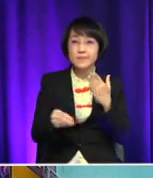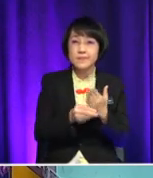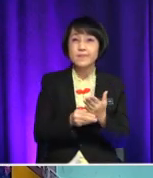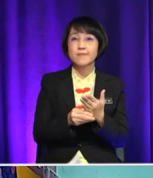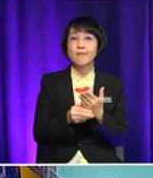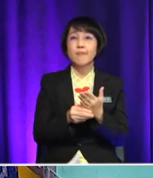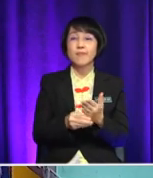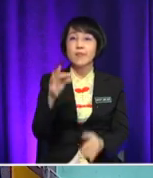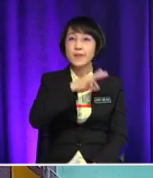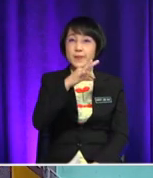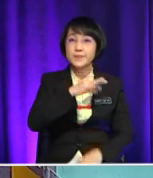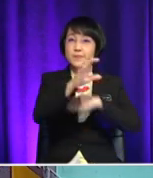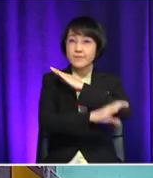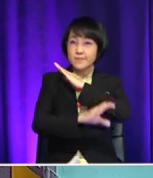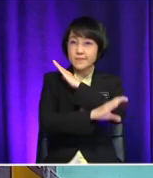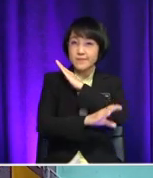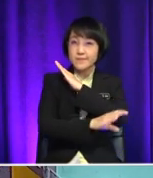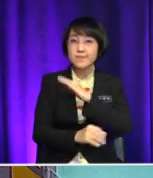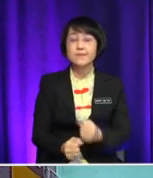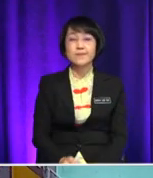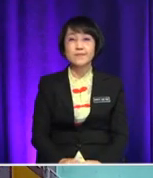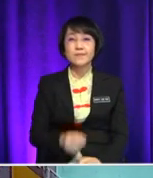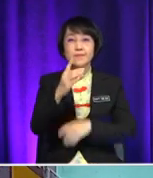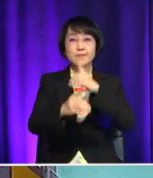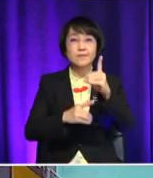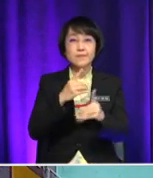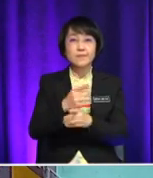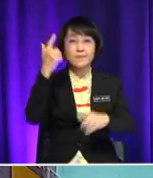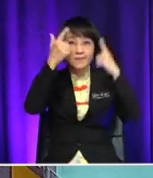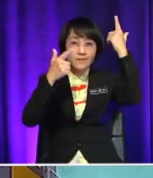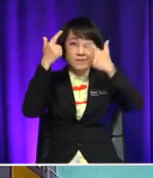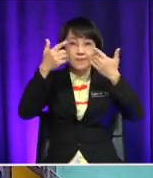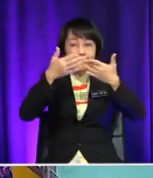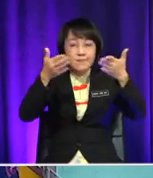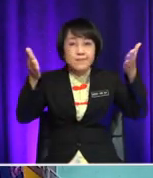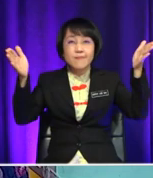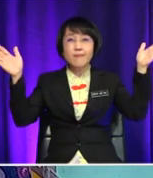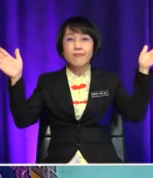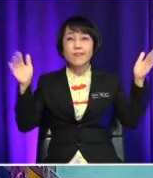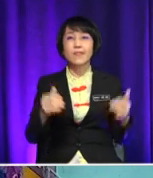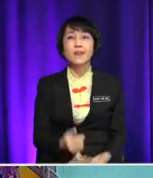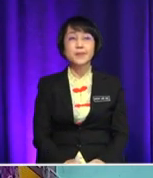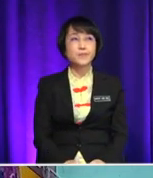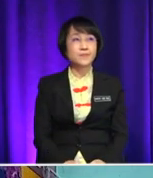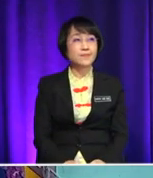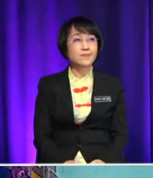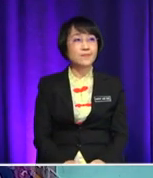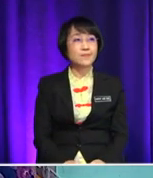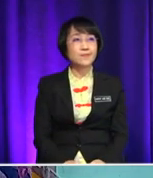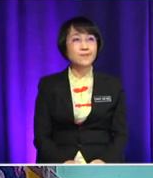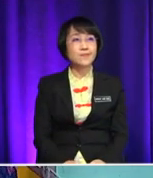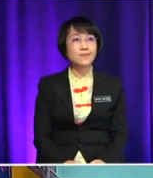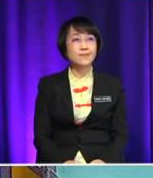tentang dunia pelancungan yang sangat luas sebenarnya Oke Baik Mira kita teruskan saja ya